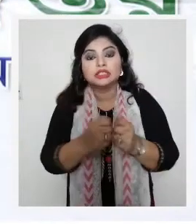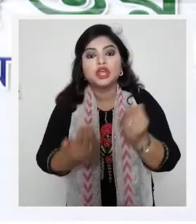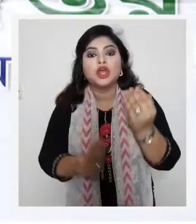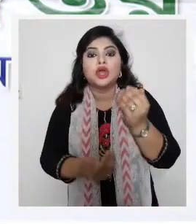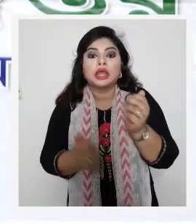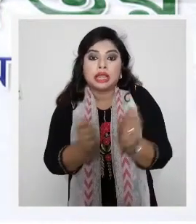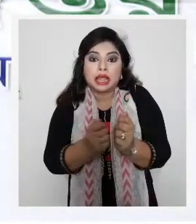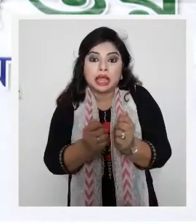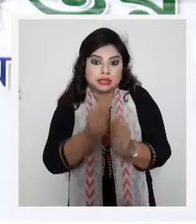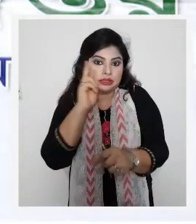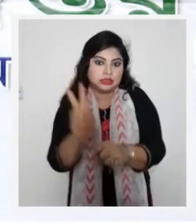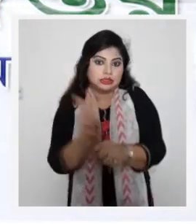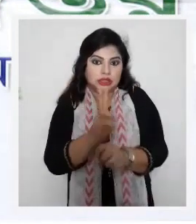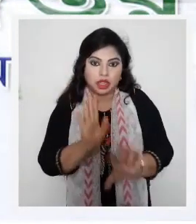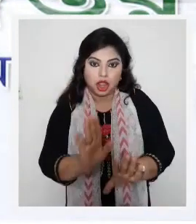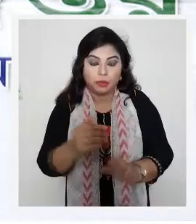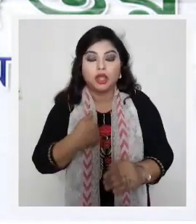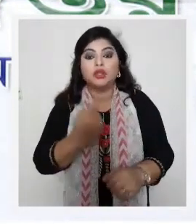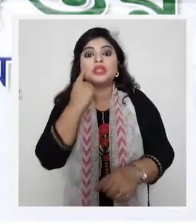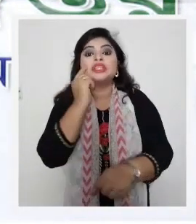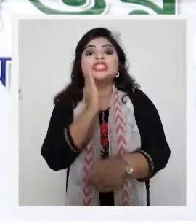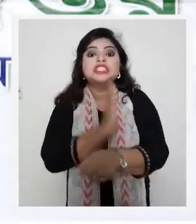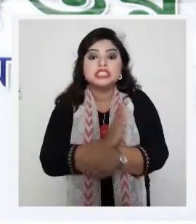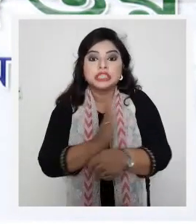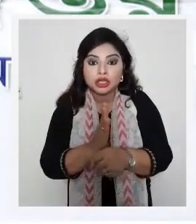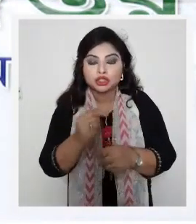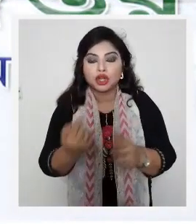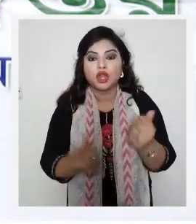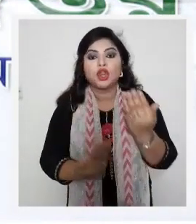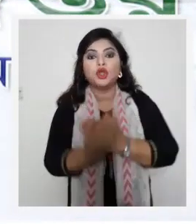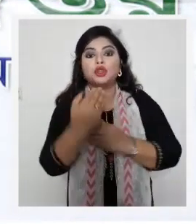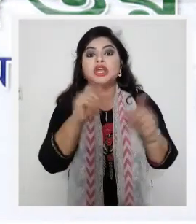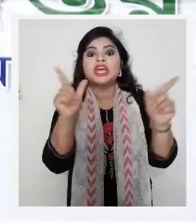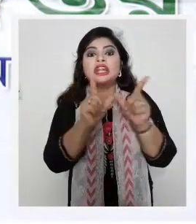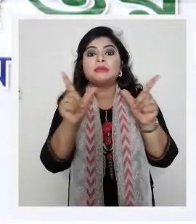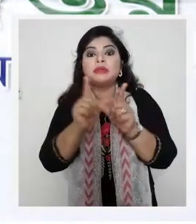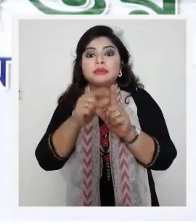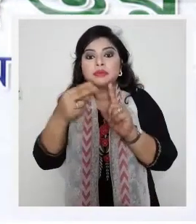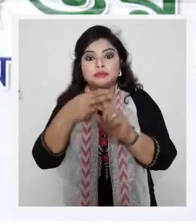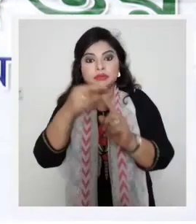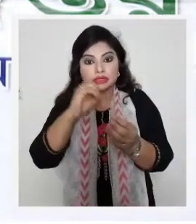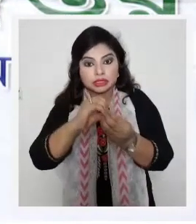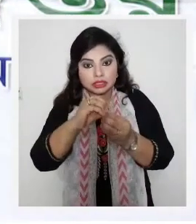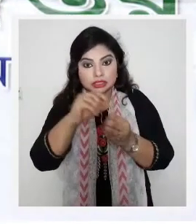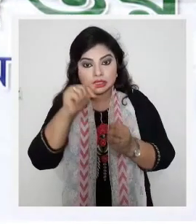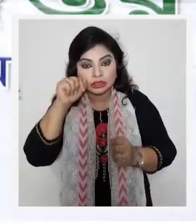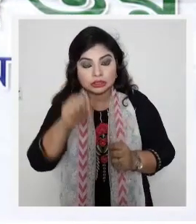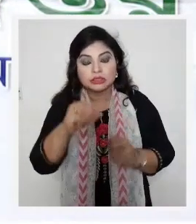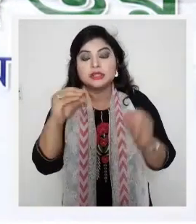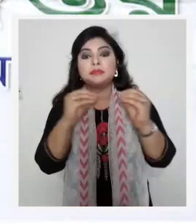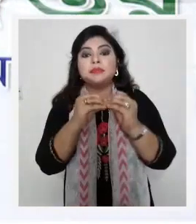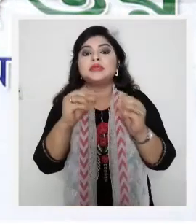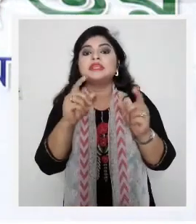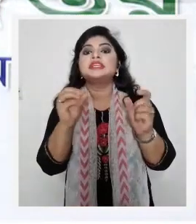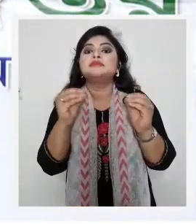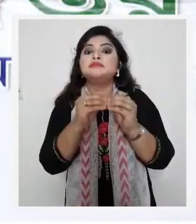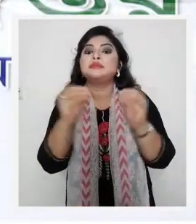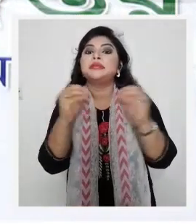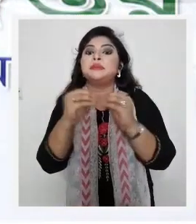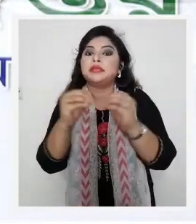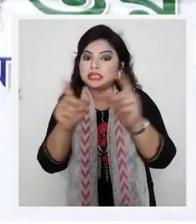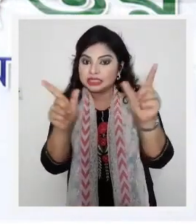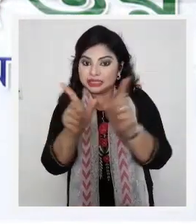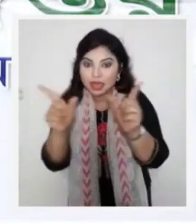সেটা কোভিড-19 সংক্রমণ ঝুঁকি বিবেচনায় জোন ভিত্তিক সংযমন বা কন্টেনমেন্ট ব্যবস্থা বাস্তবায়ন। এই নতুন